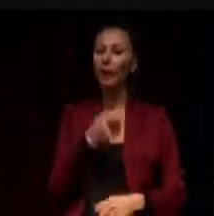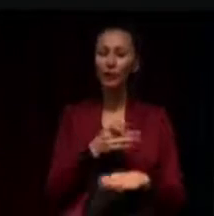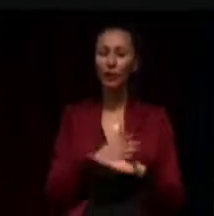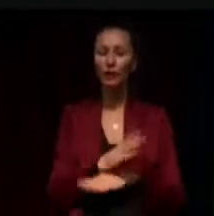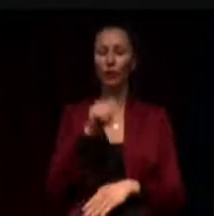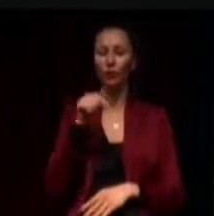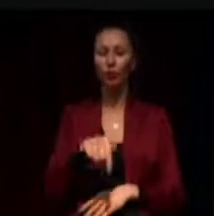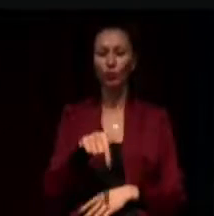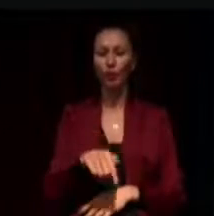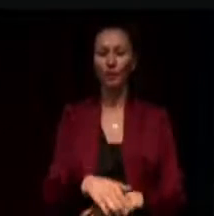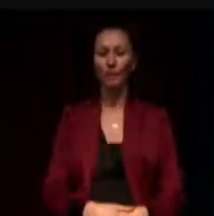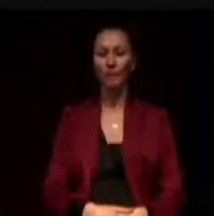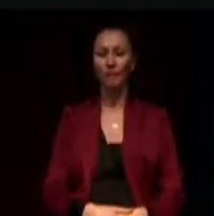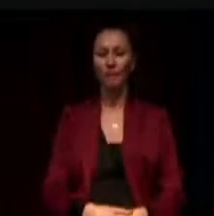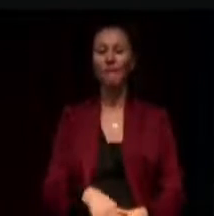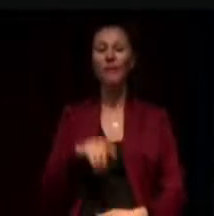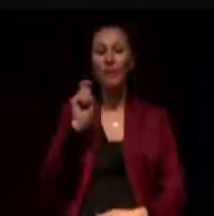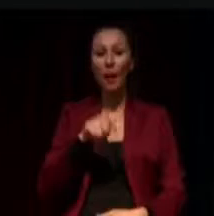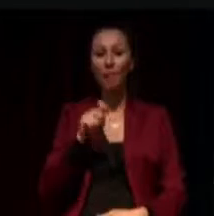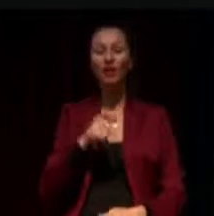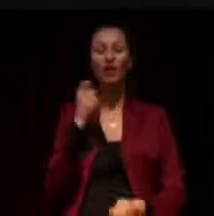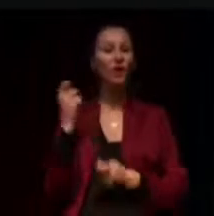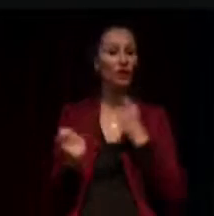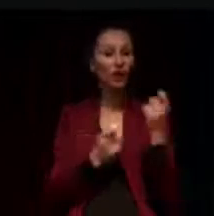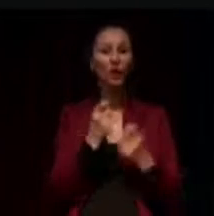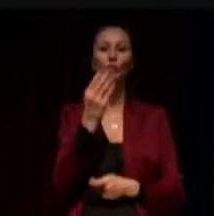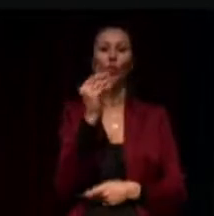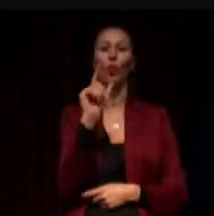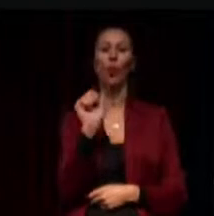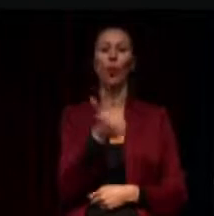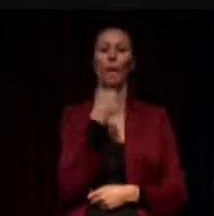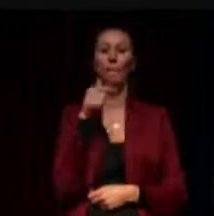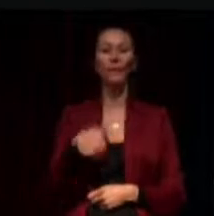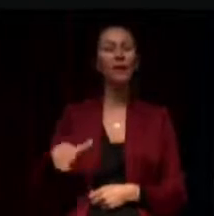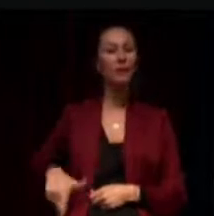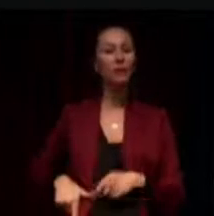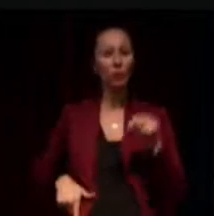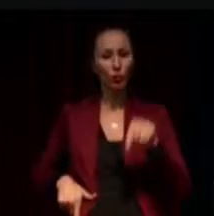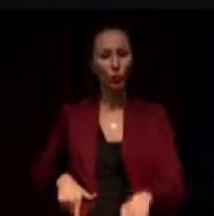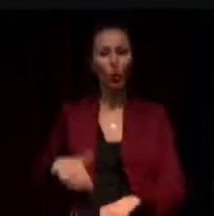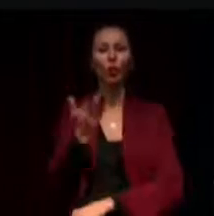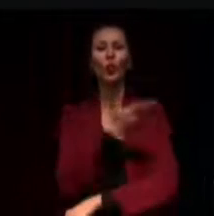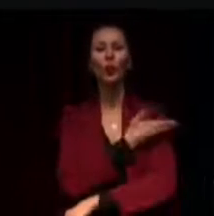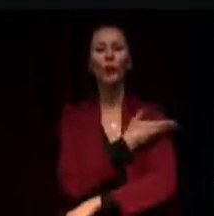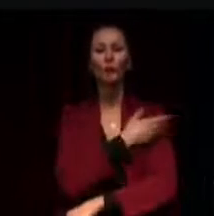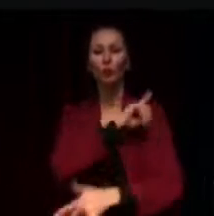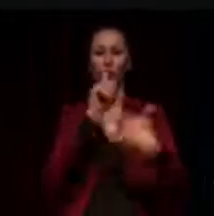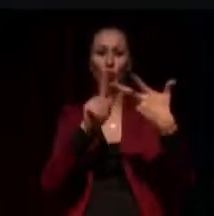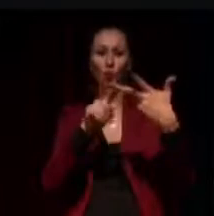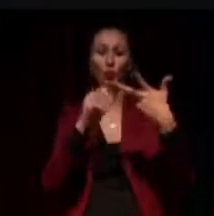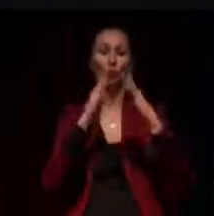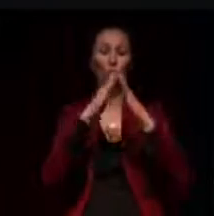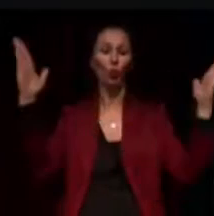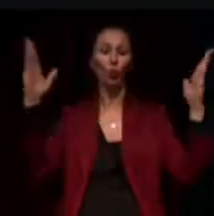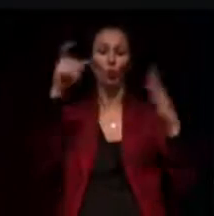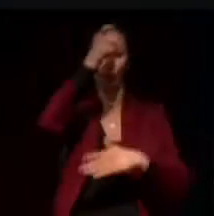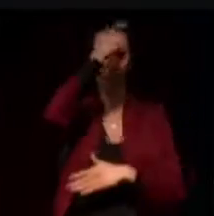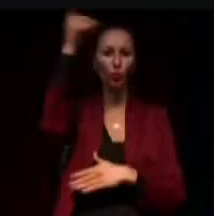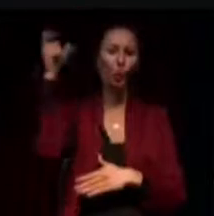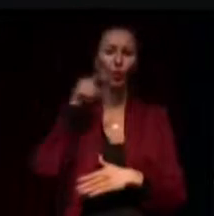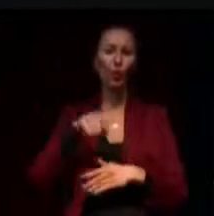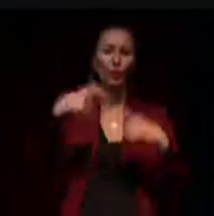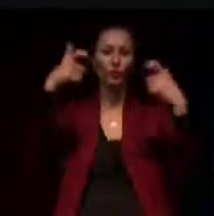gerçekten burada yapılacak işler çok önemli. İzmir bugün ülkemizin 3. büyük şehri. Her